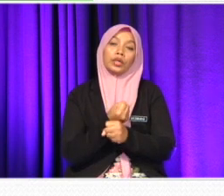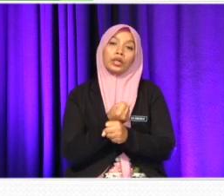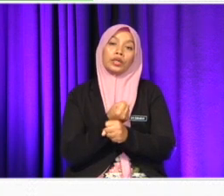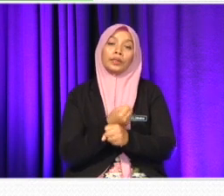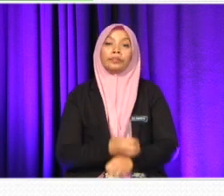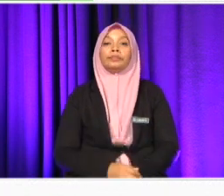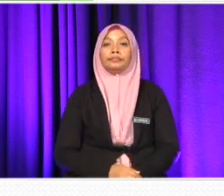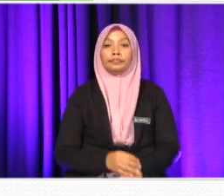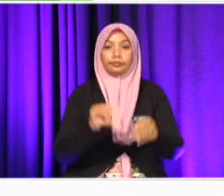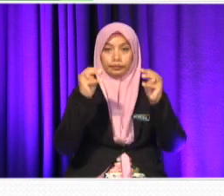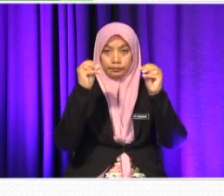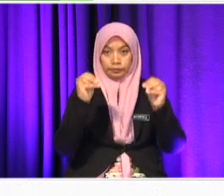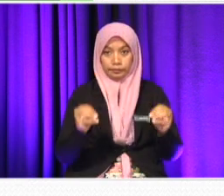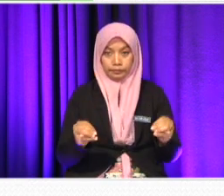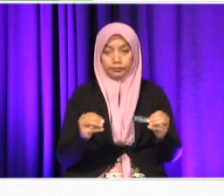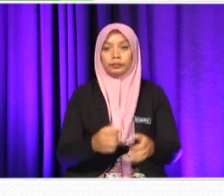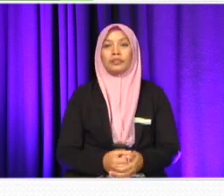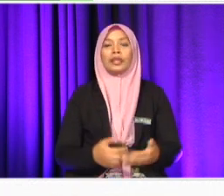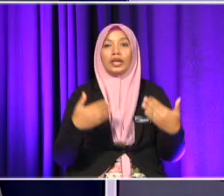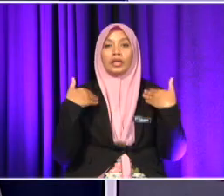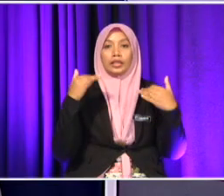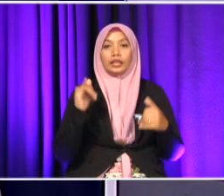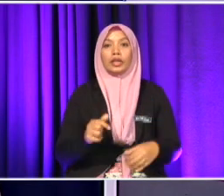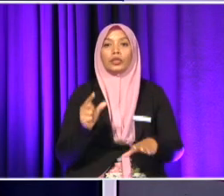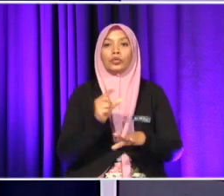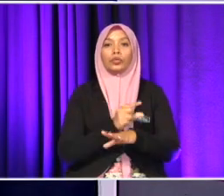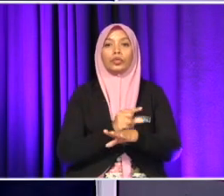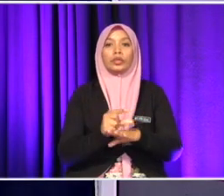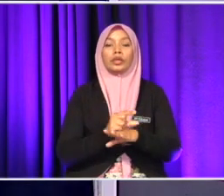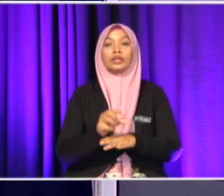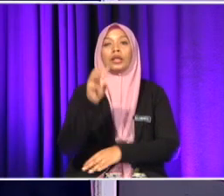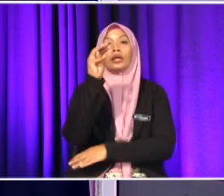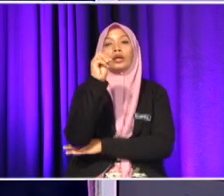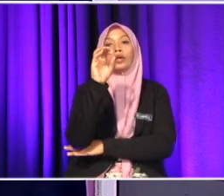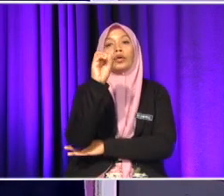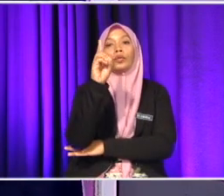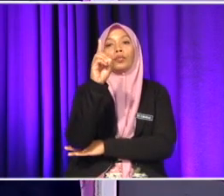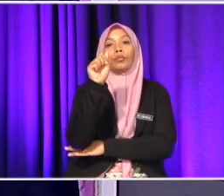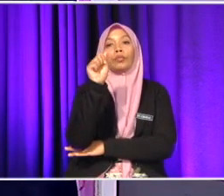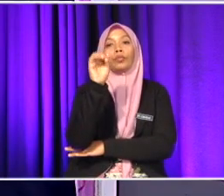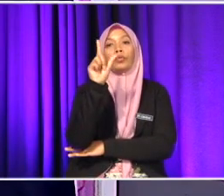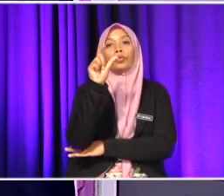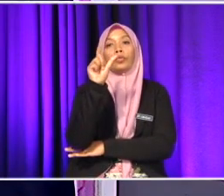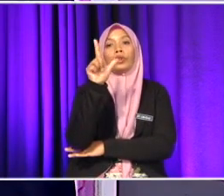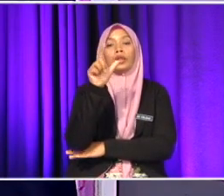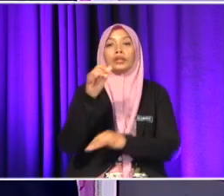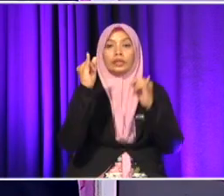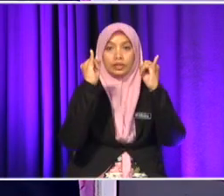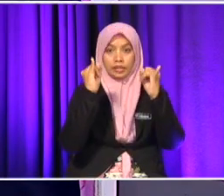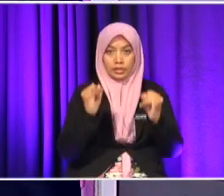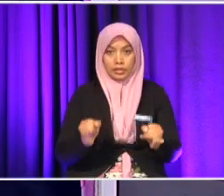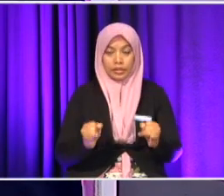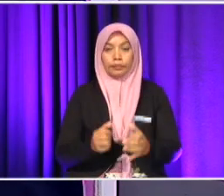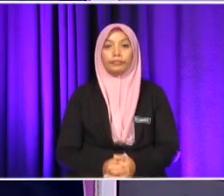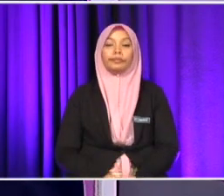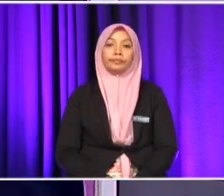sedangkan Ataupun mungkin ada yang gunakan modal Insan Oke ini antara nama-nama yang berkaitan tentang sumber ee manusia